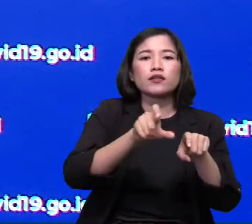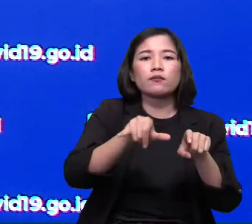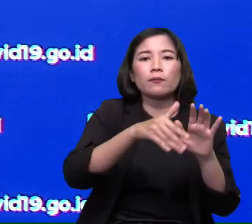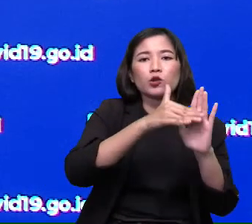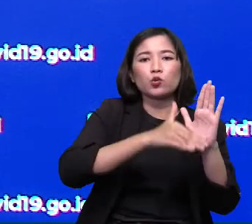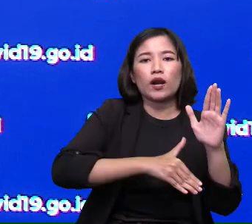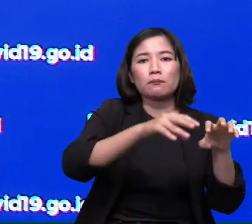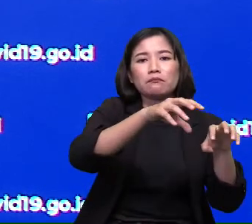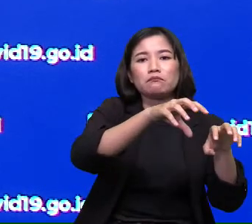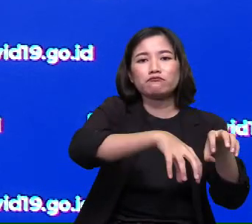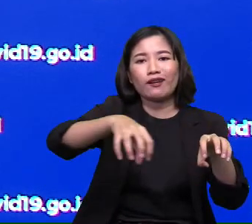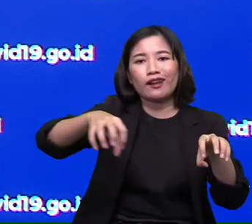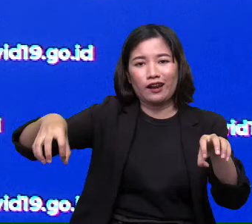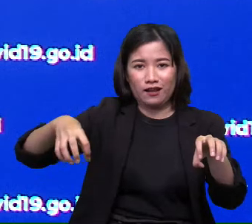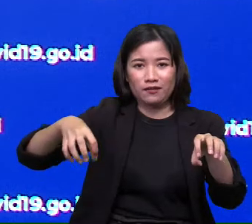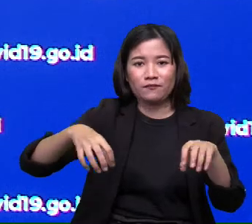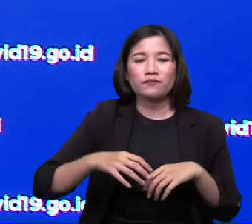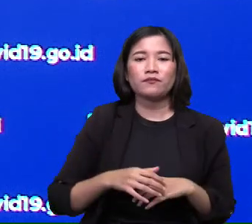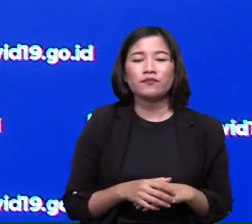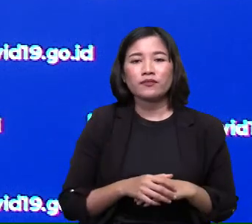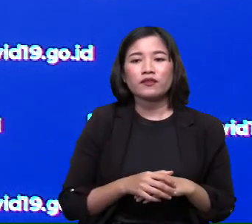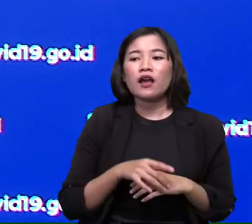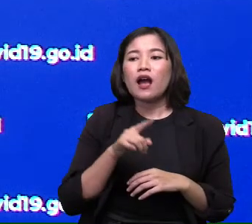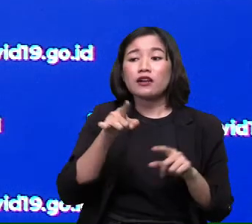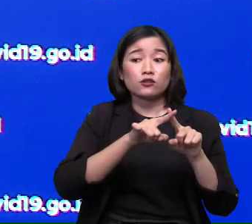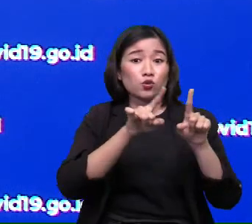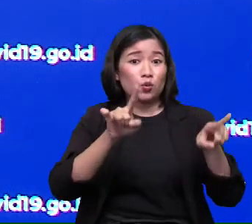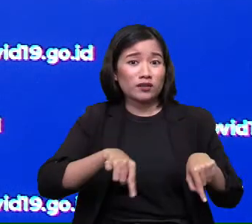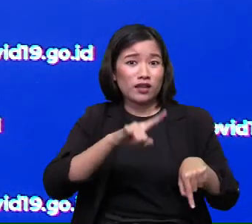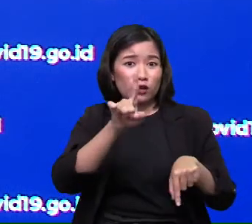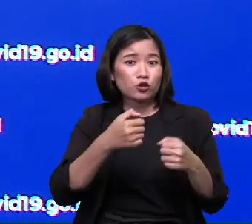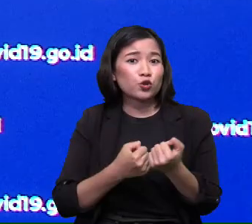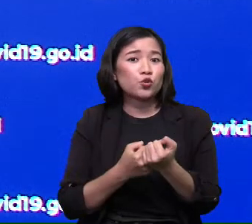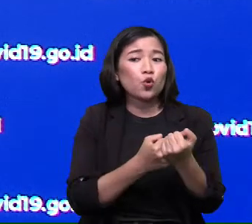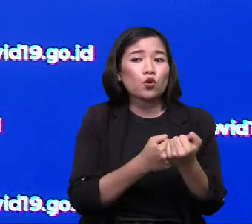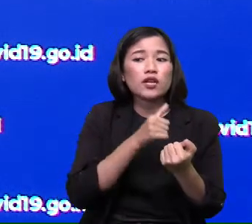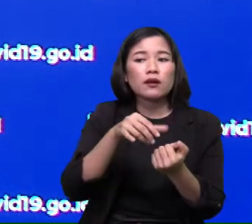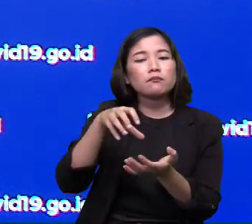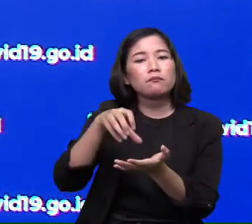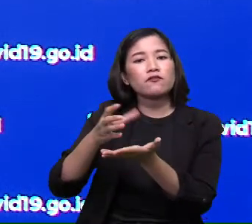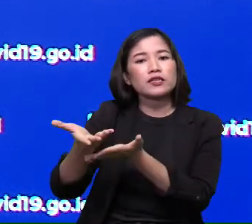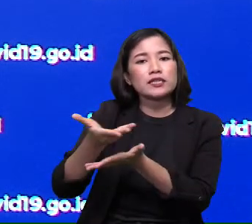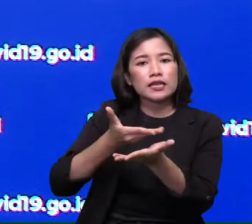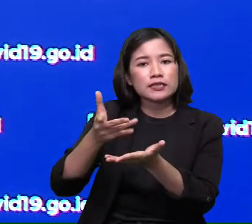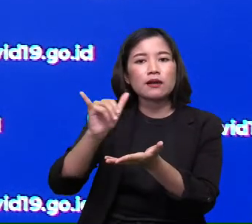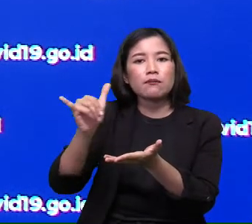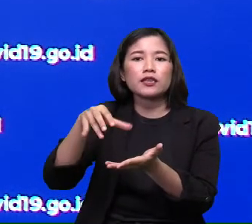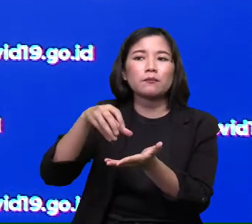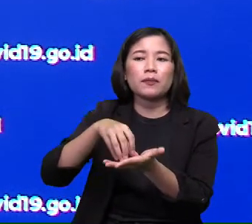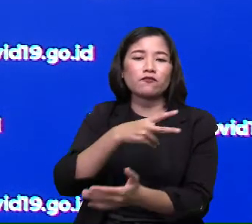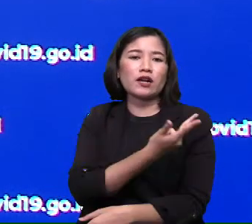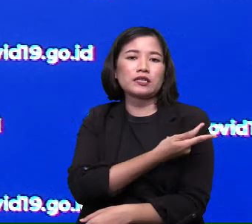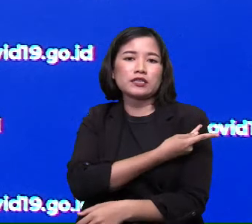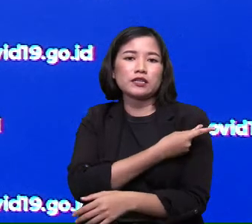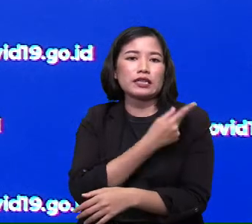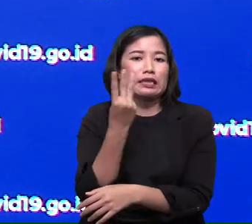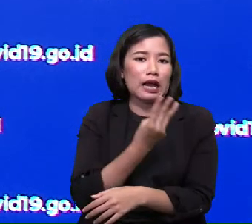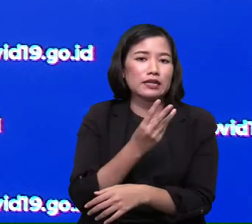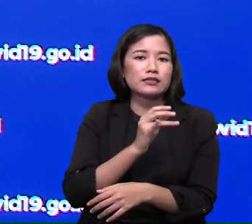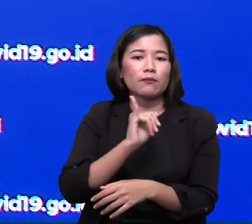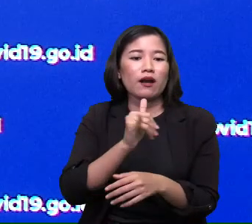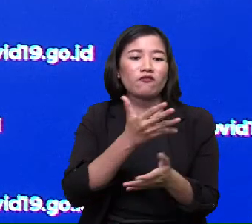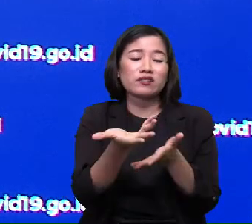dukung emblem mentasi yang baik atau surat edaran ini di lapangan dengan penyediaan fasilitas vaksinasi Booster serta fasilitas penunjang copy